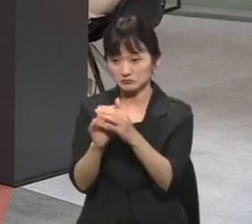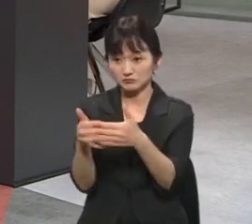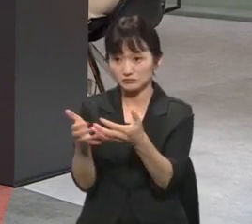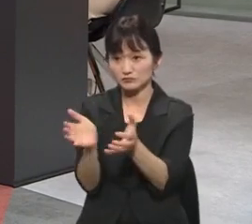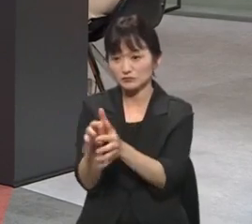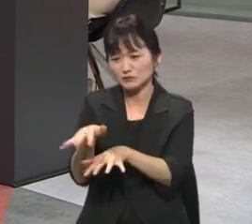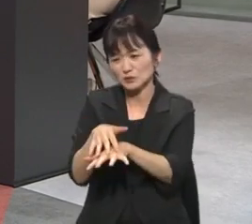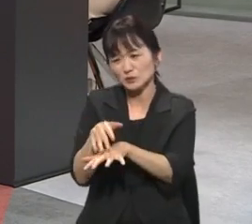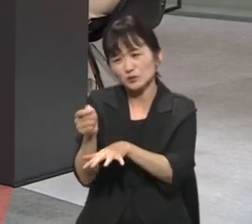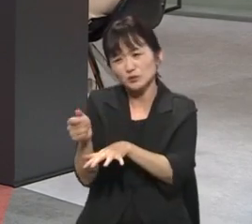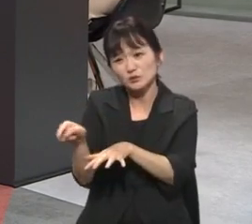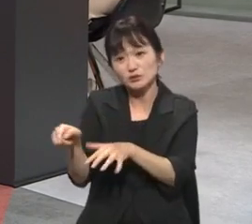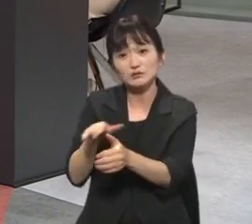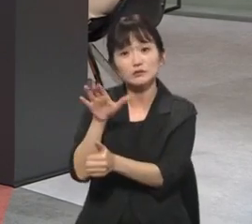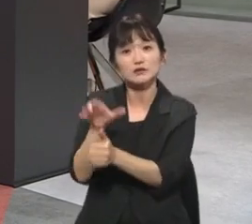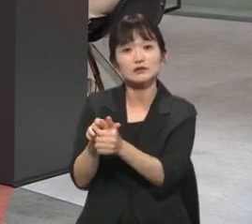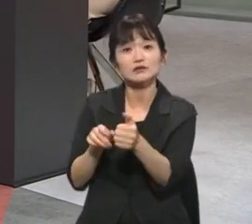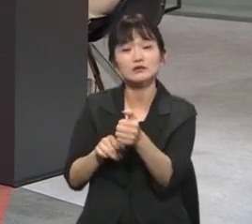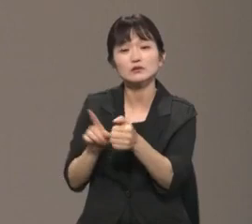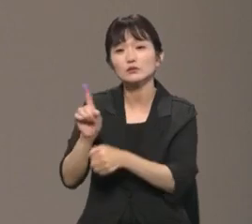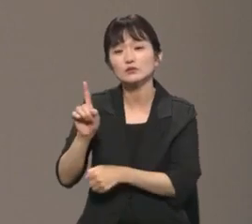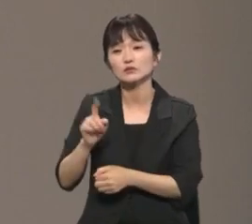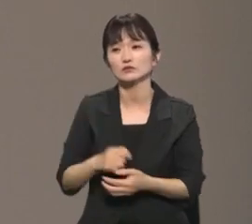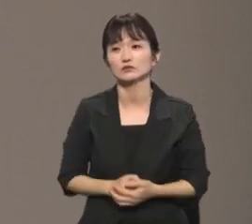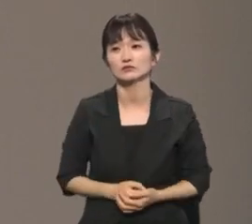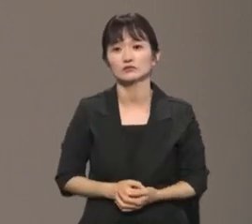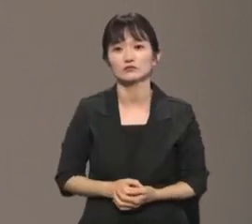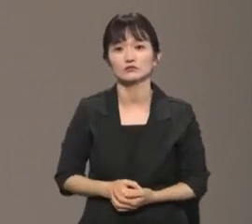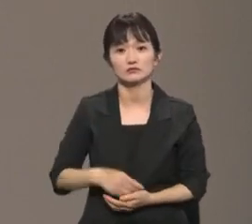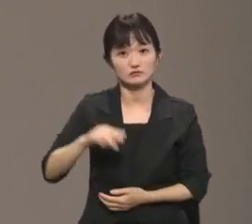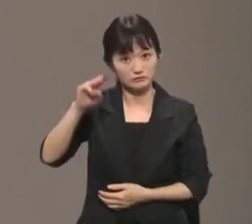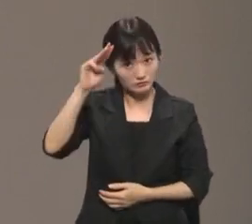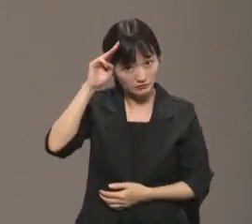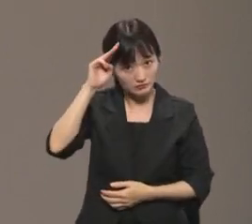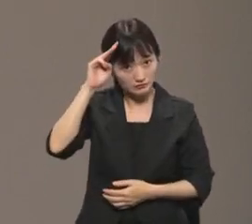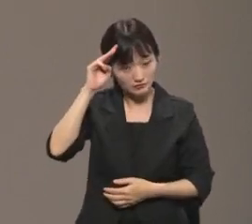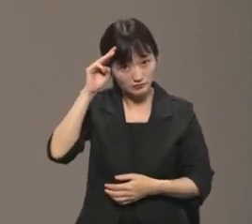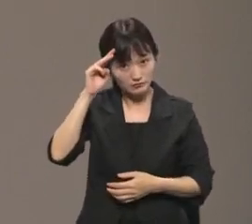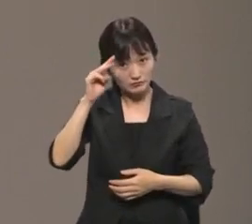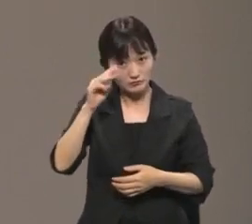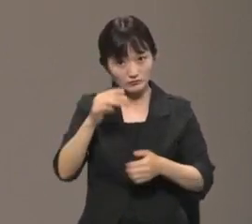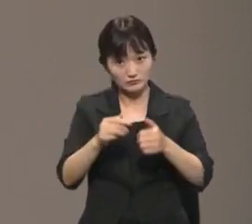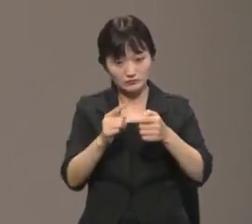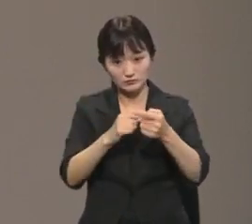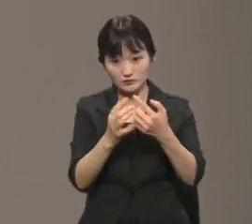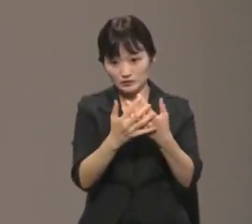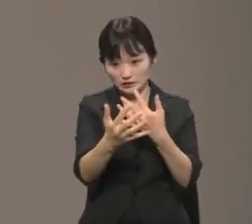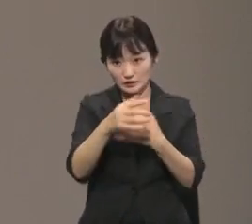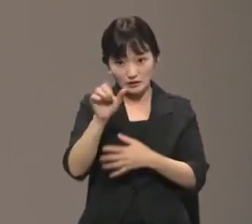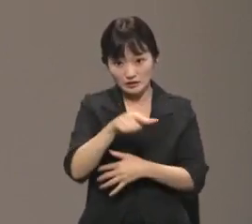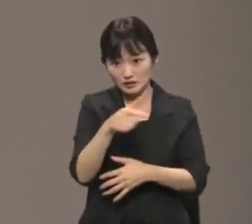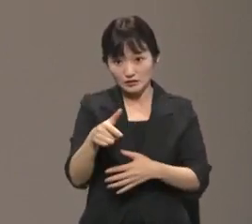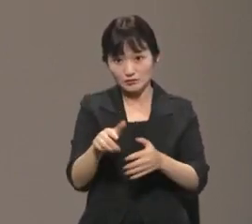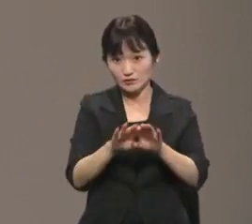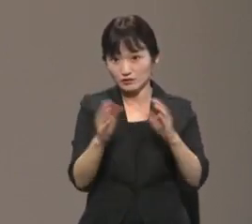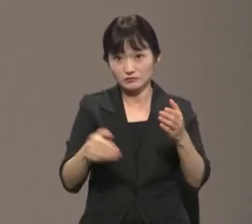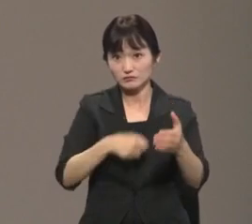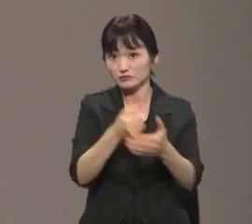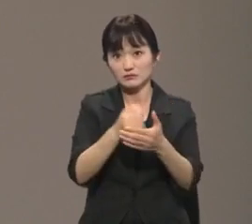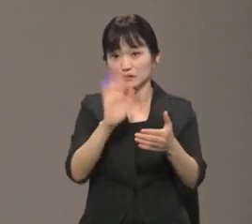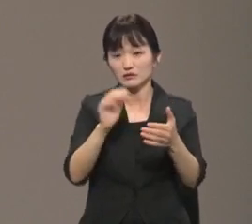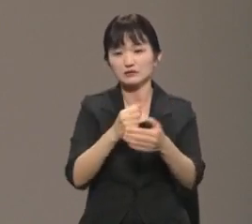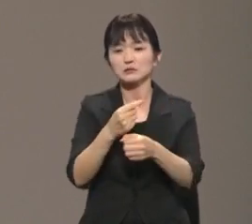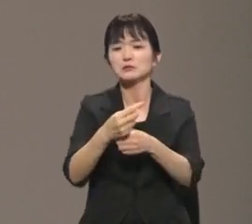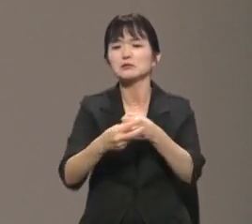맡겼단 말이죠 이건 어떻게 보세요 그러니까이 잼버리가 뭐 하루 이틀 만에 갑자기 여기서 개최를 하겠다고 결정된게 아니라 사실상